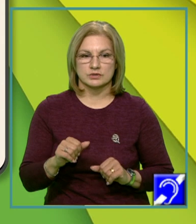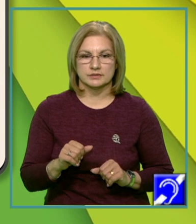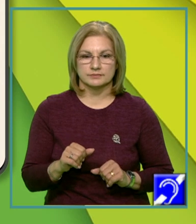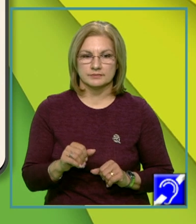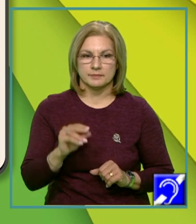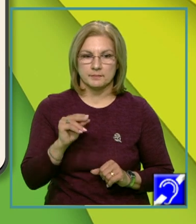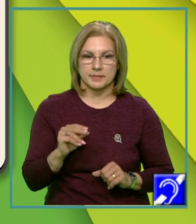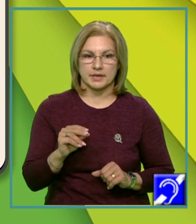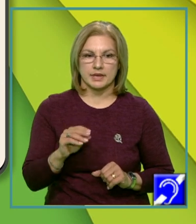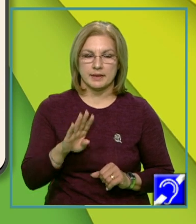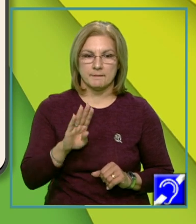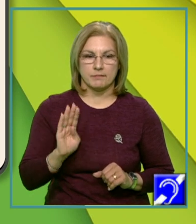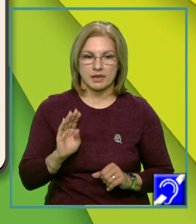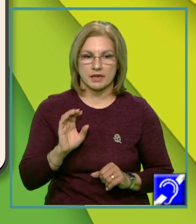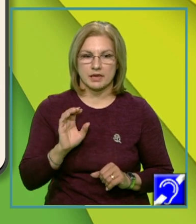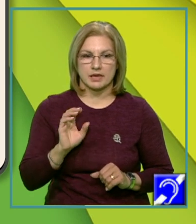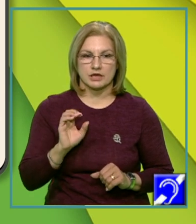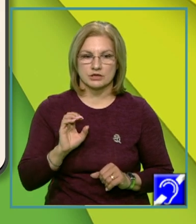pe BC